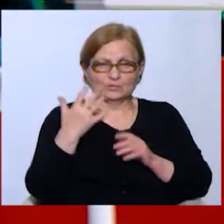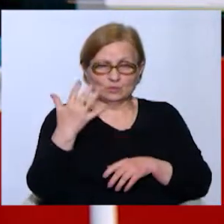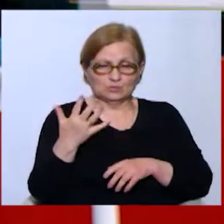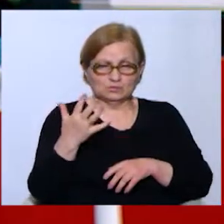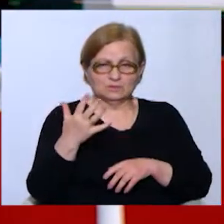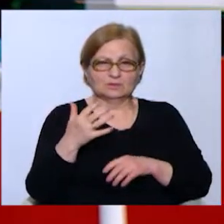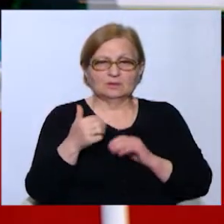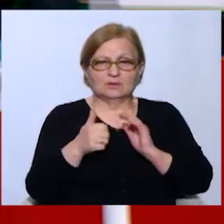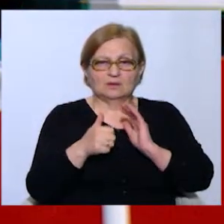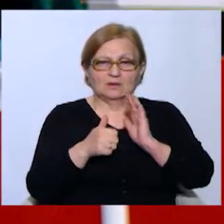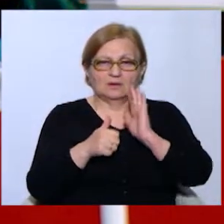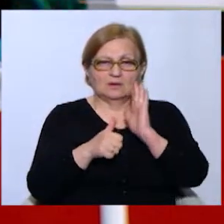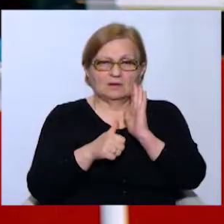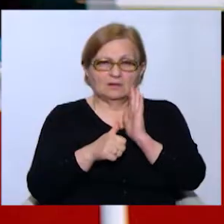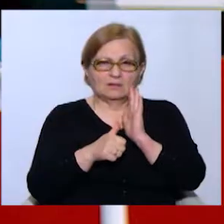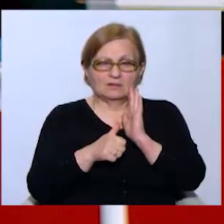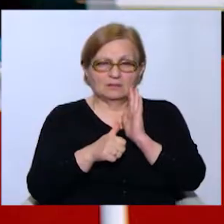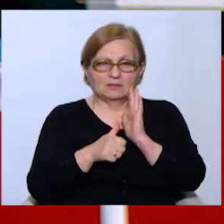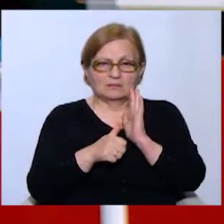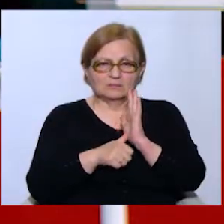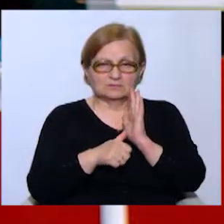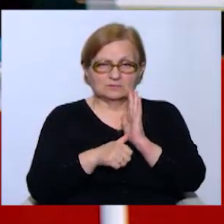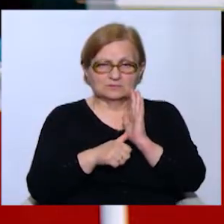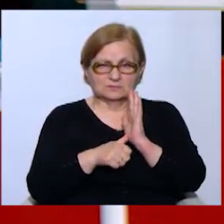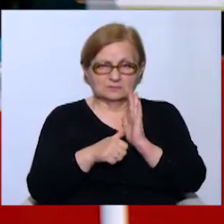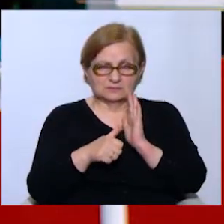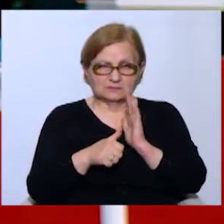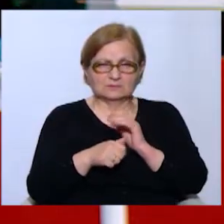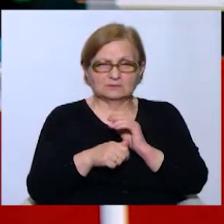5 აგერ მაქვს 6